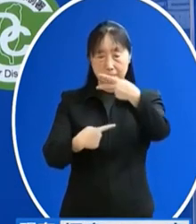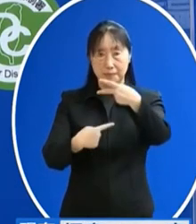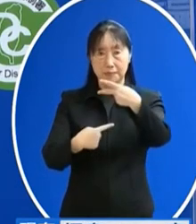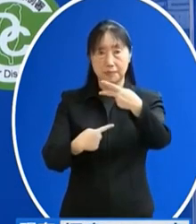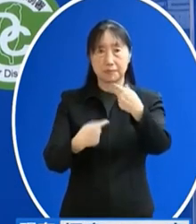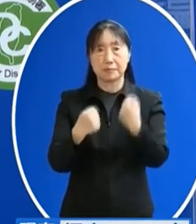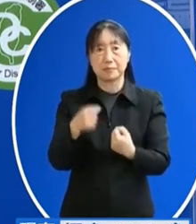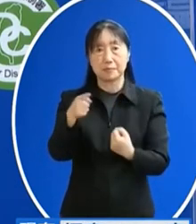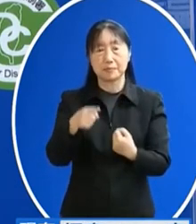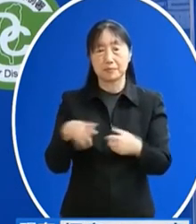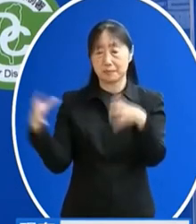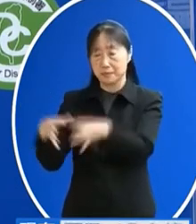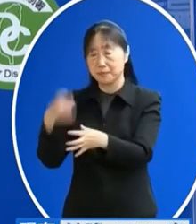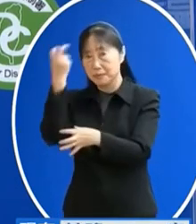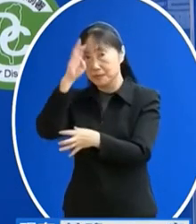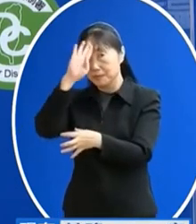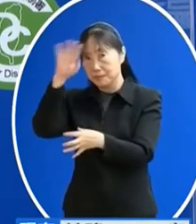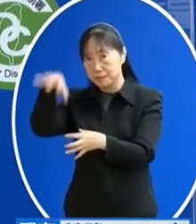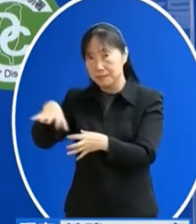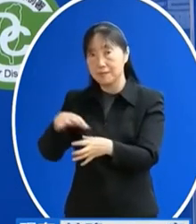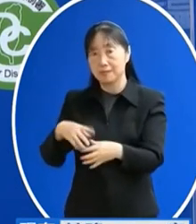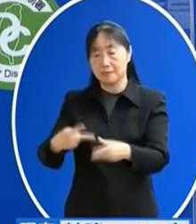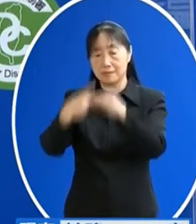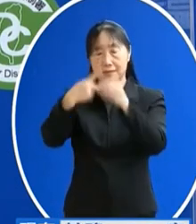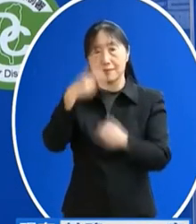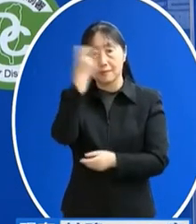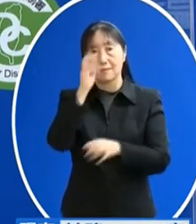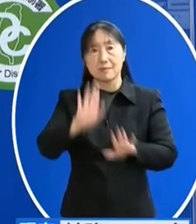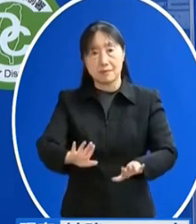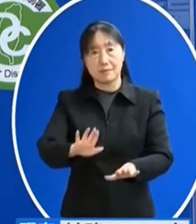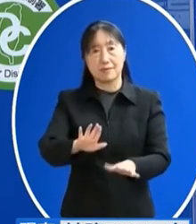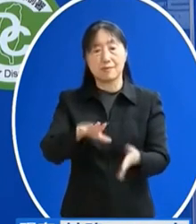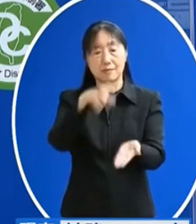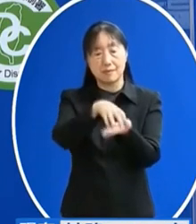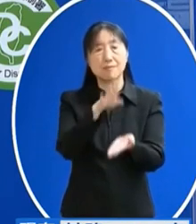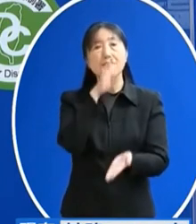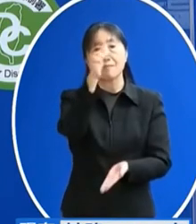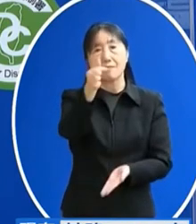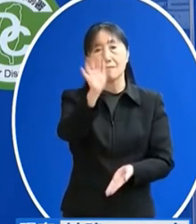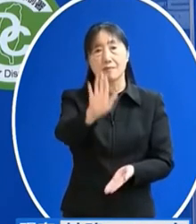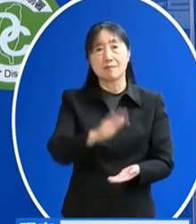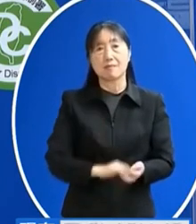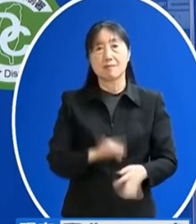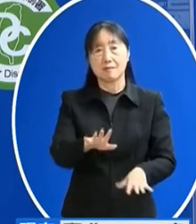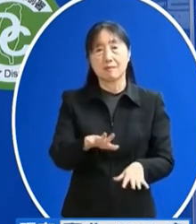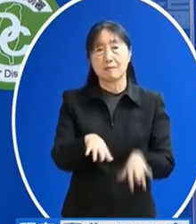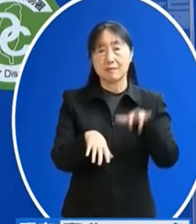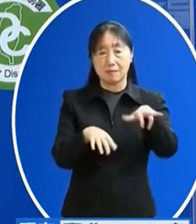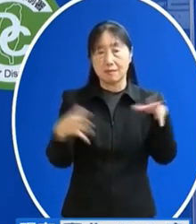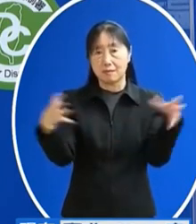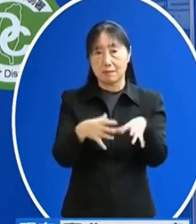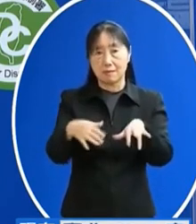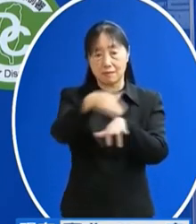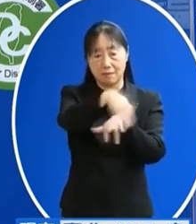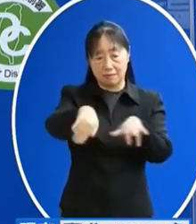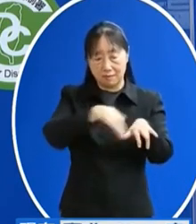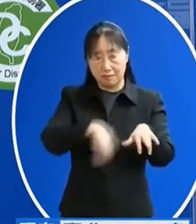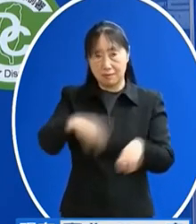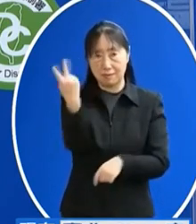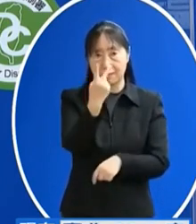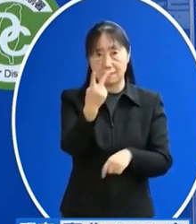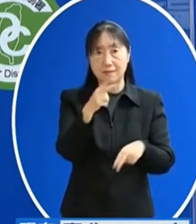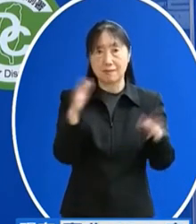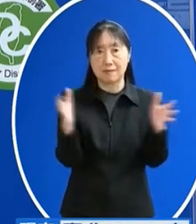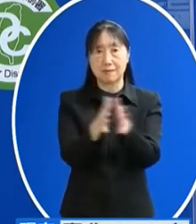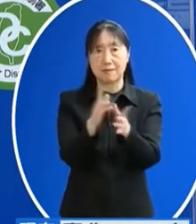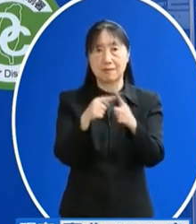2月1日于集中检疫所进行2采，那今日确诊。那已掌握个案同班机前后两排座位的旅客